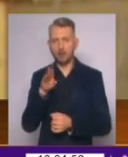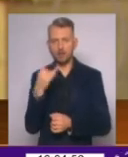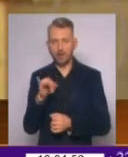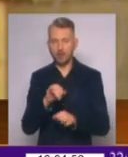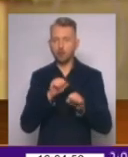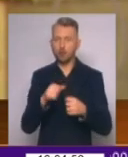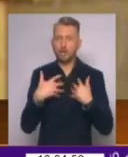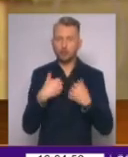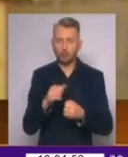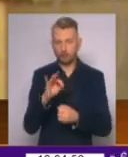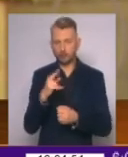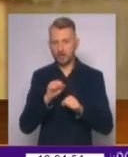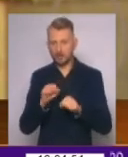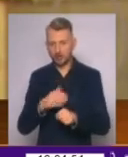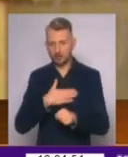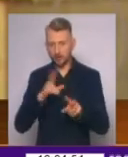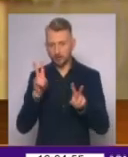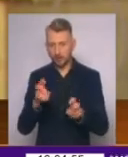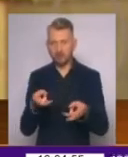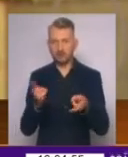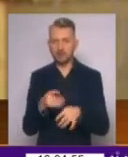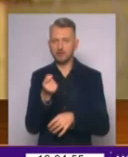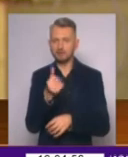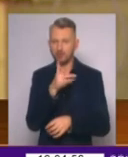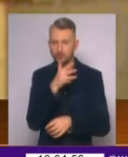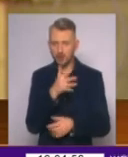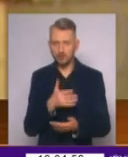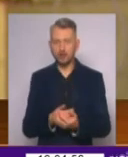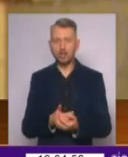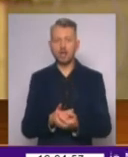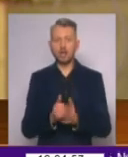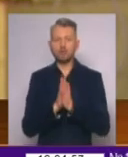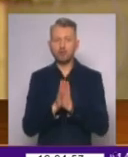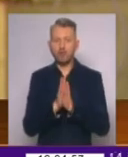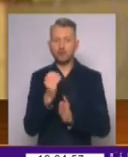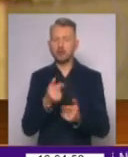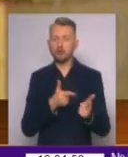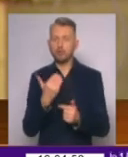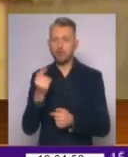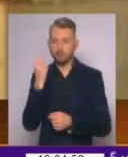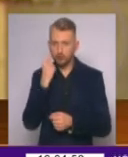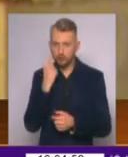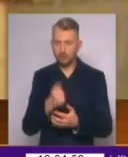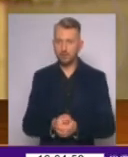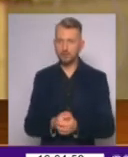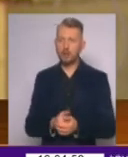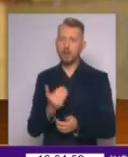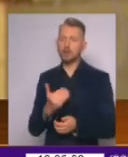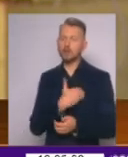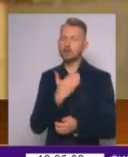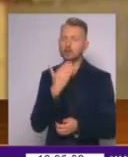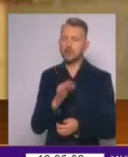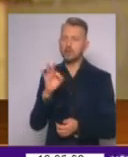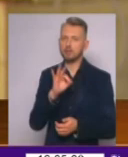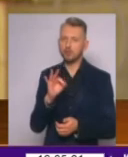та соціальний захист – це сьогодні наша тема, залишається невеличка частина часу, тож, будь ласка, ще готові вас почути, пане Олеже, а вас я хочу запитати з